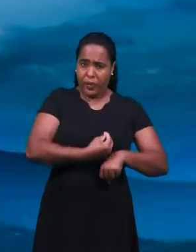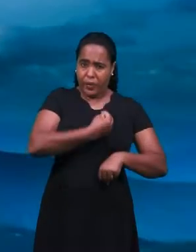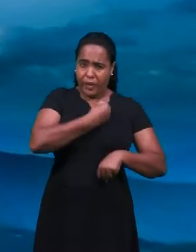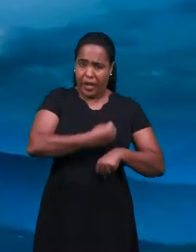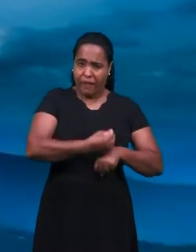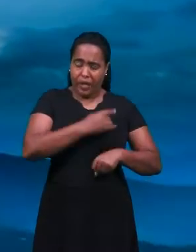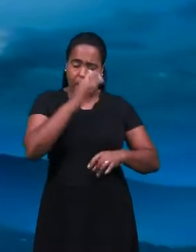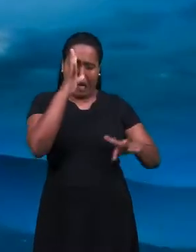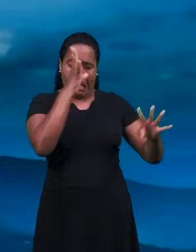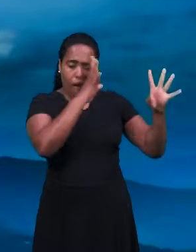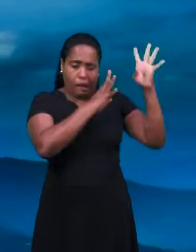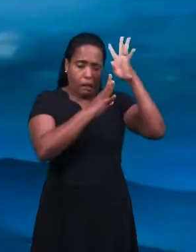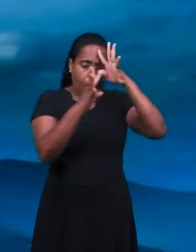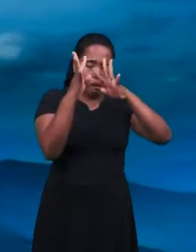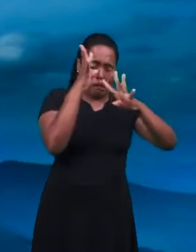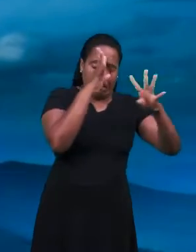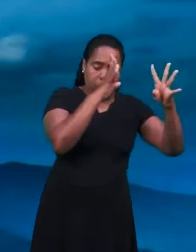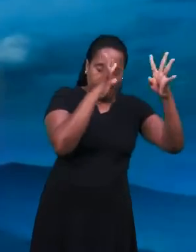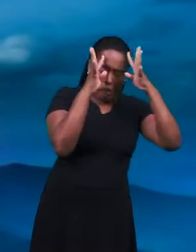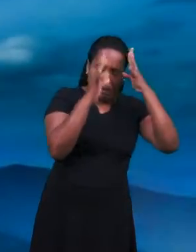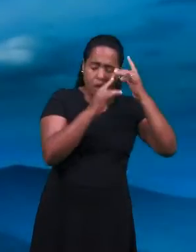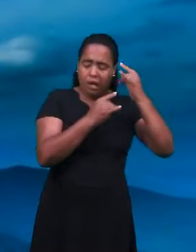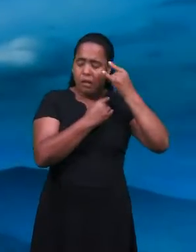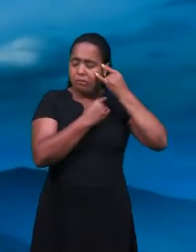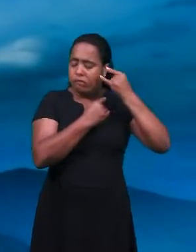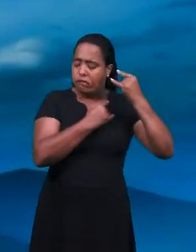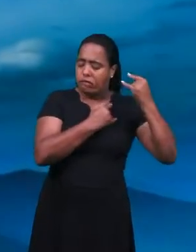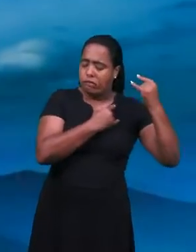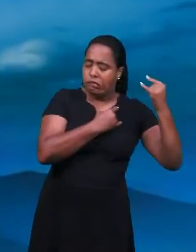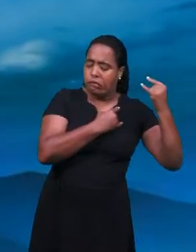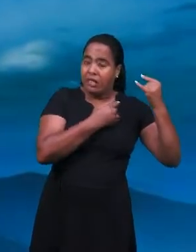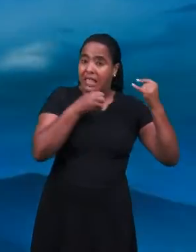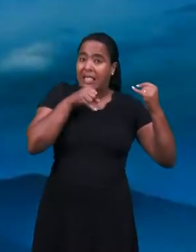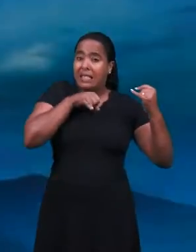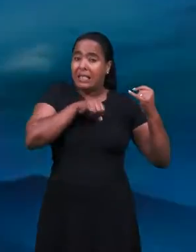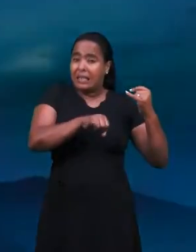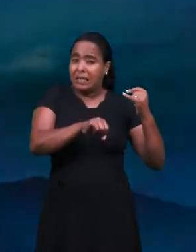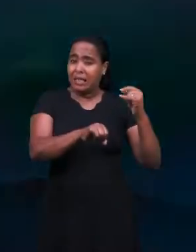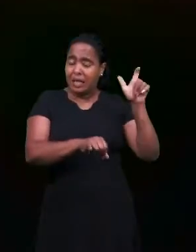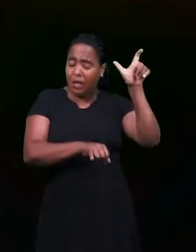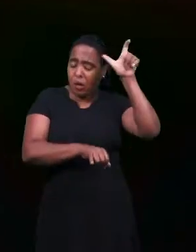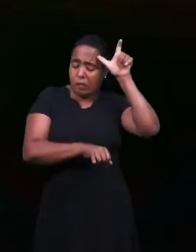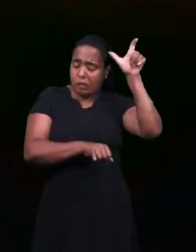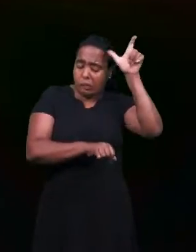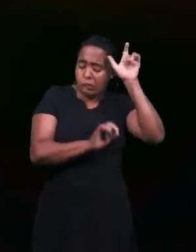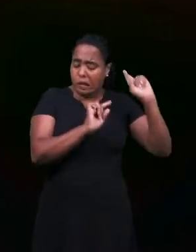Если я слышу настойчивый, искусительный голос